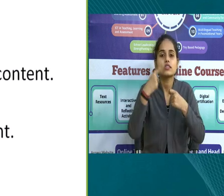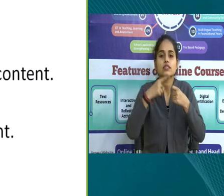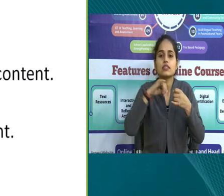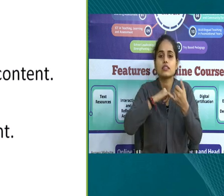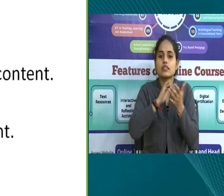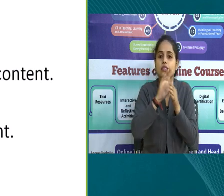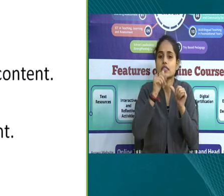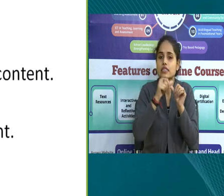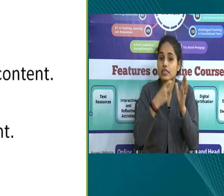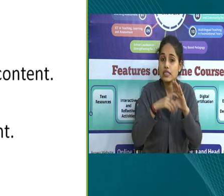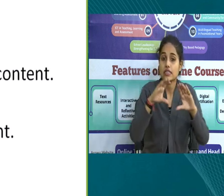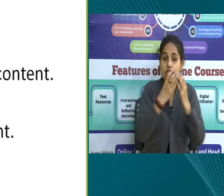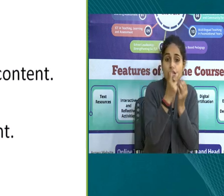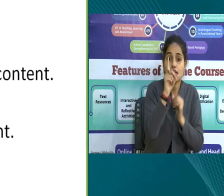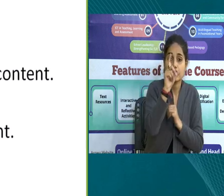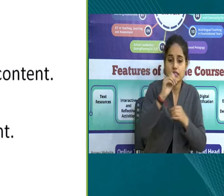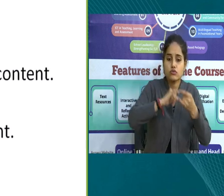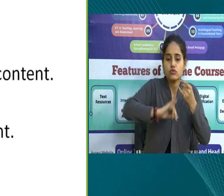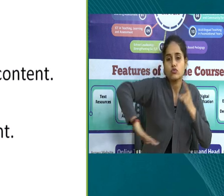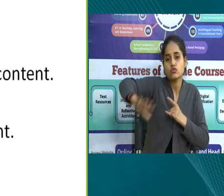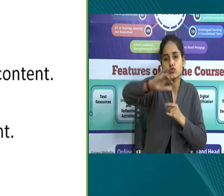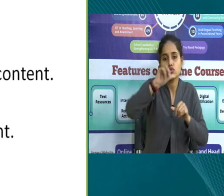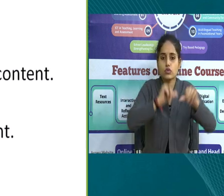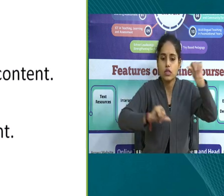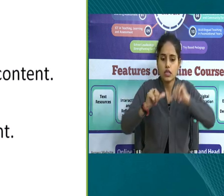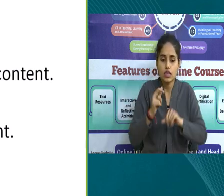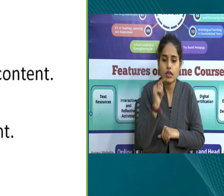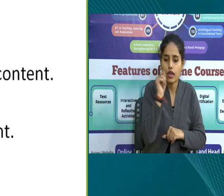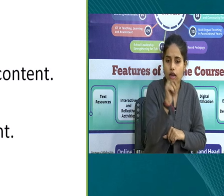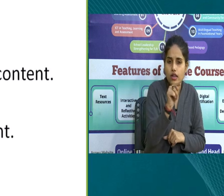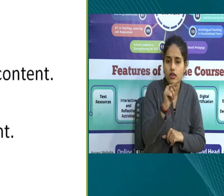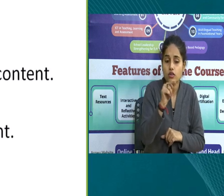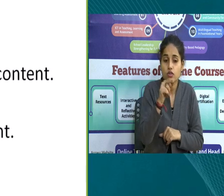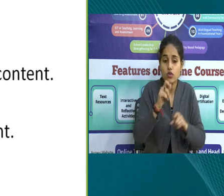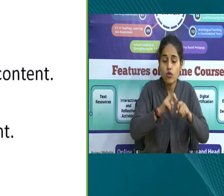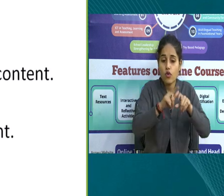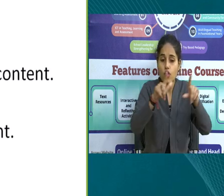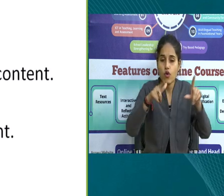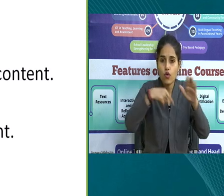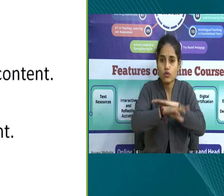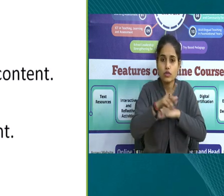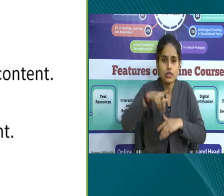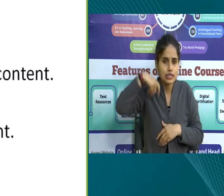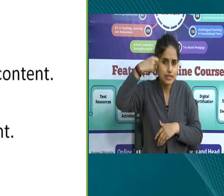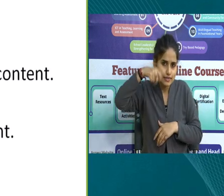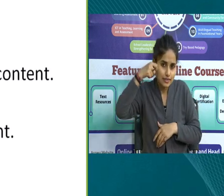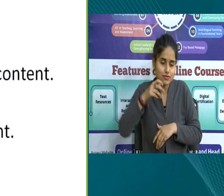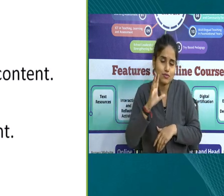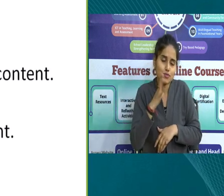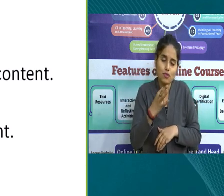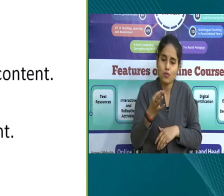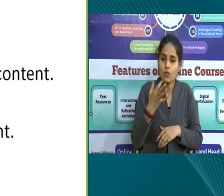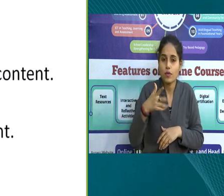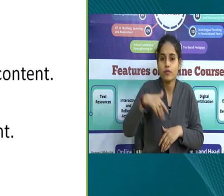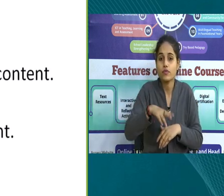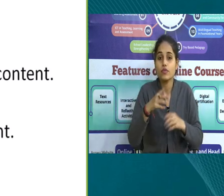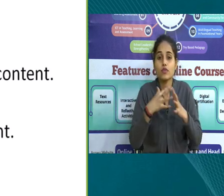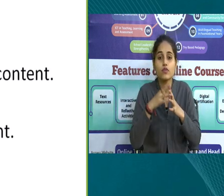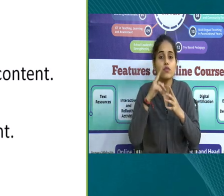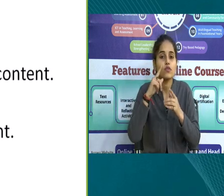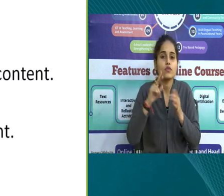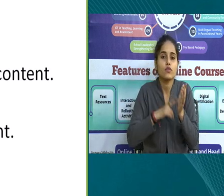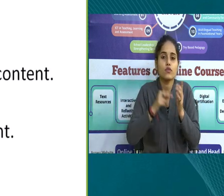हम जाएंगे क्लास टेंथ सोशल साइंस में जाएंगे तो वहां पर एक बड़ा अच्छा सा वीडियो मैंने देखा था जिसमें उन्होंने विंड मिल से